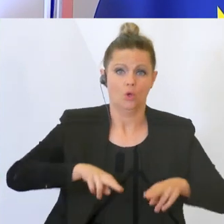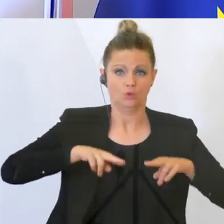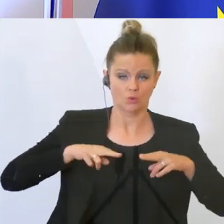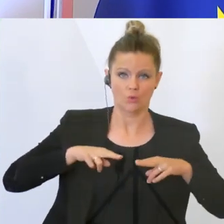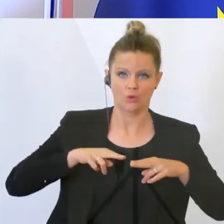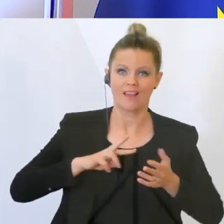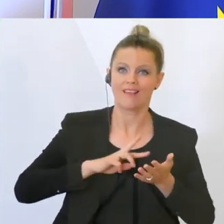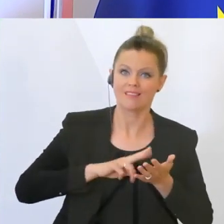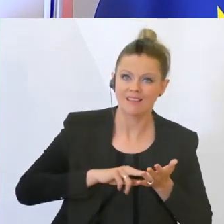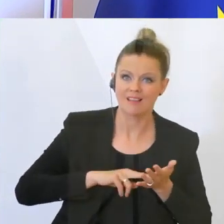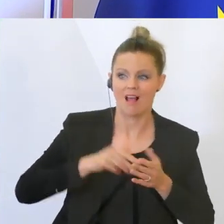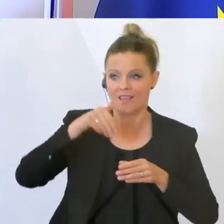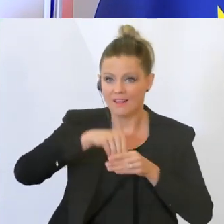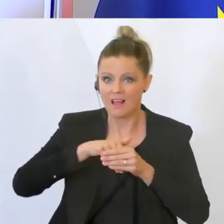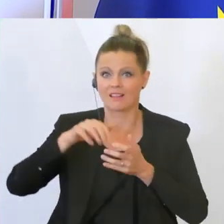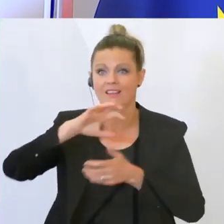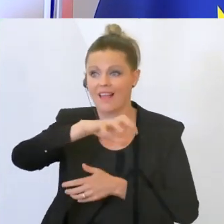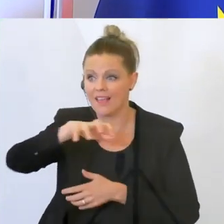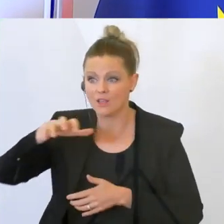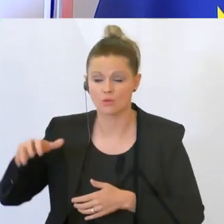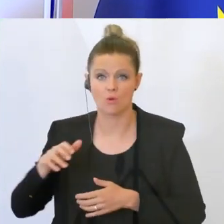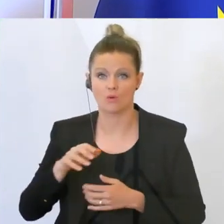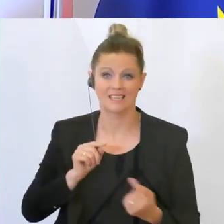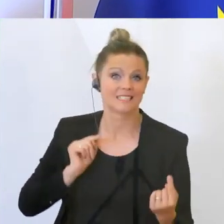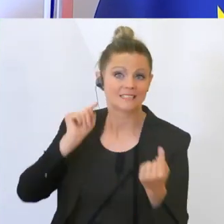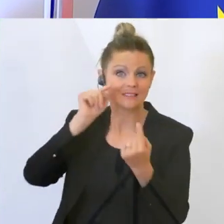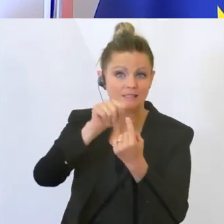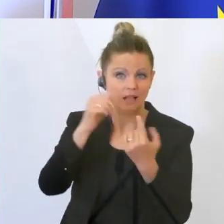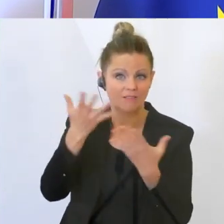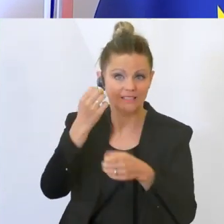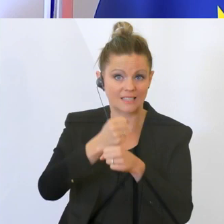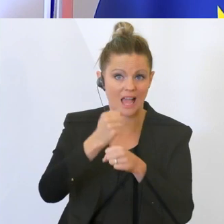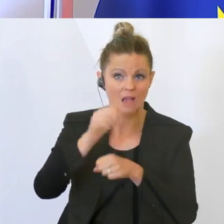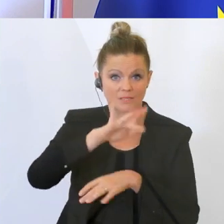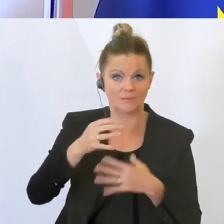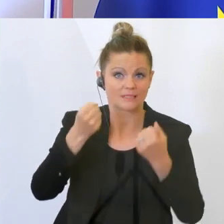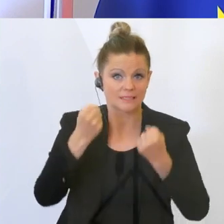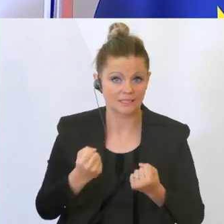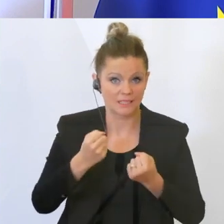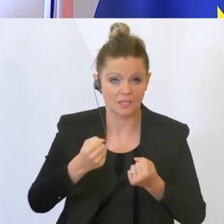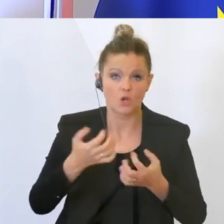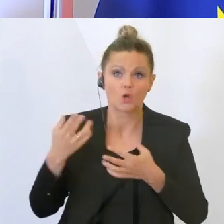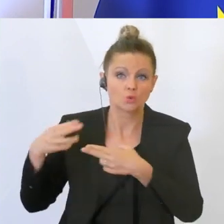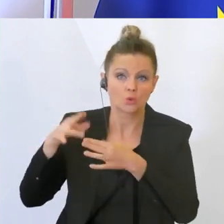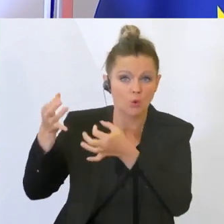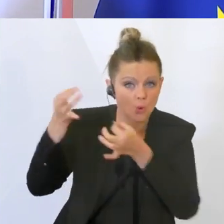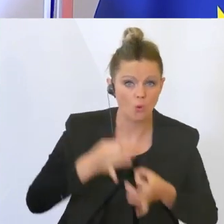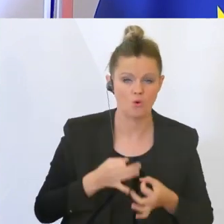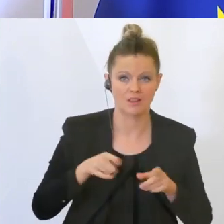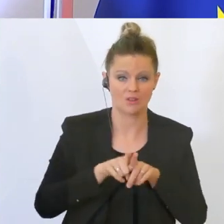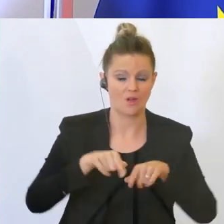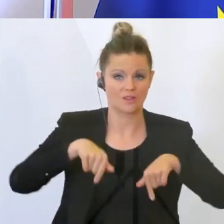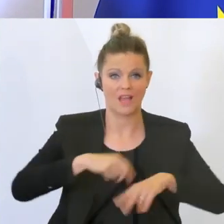und regional und mit dem großen Ziel, Arbeitsplätze zu sichern, zurückzuholen und sie auch